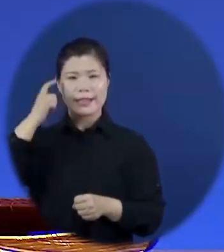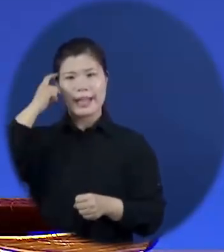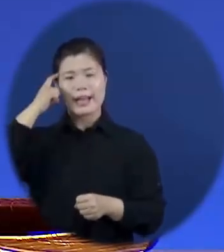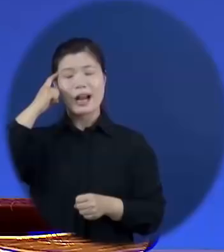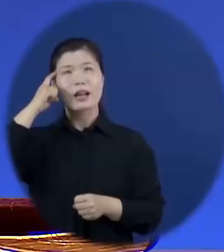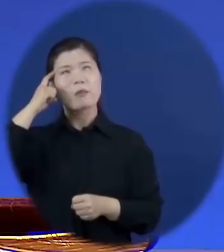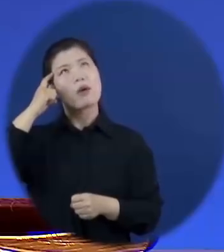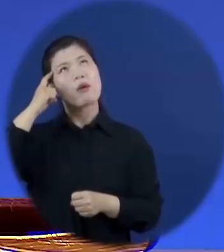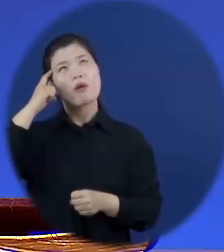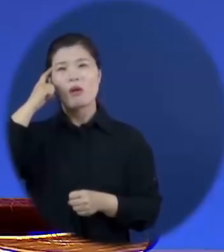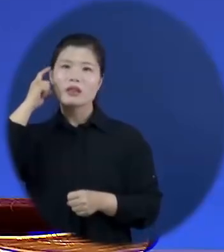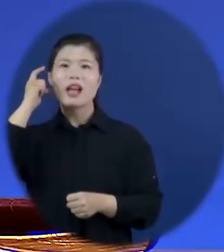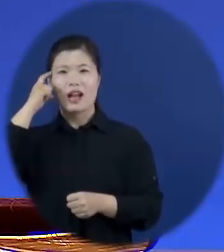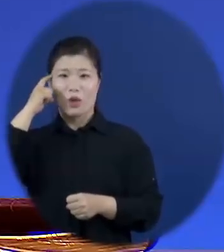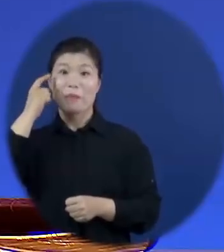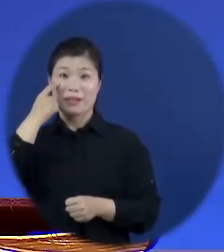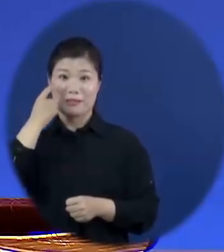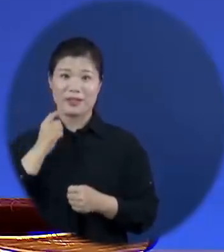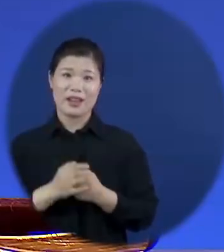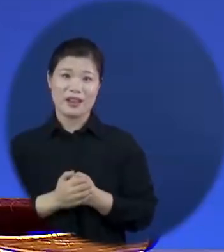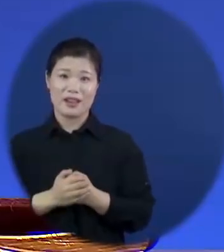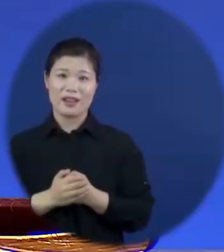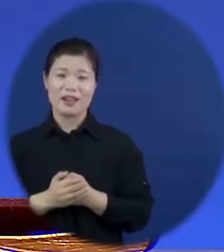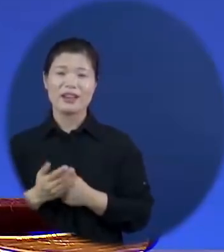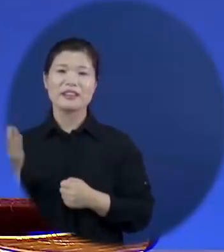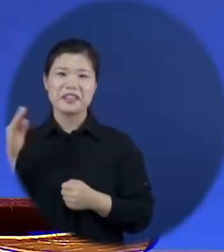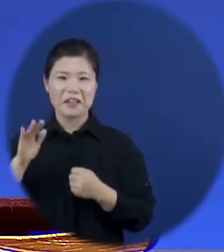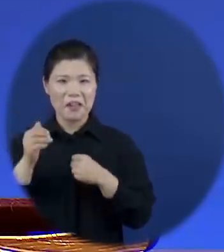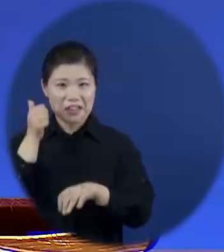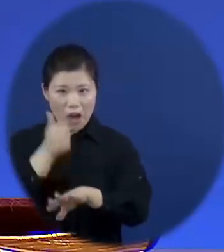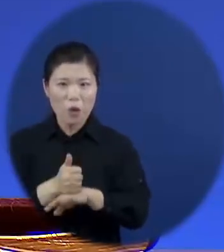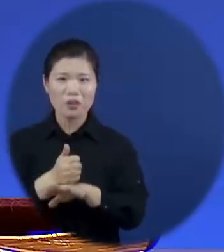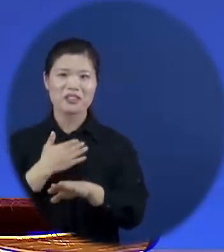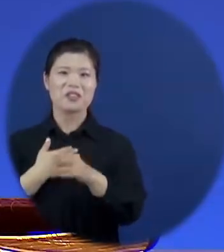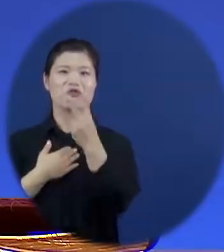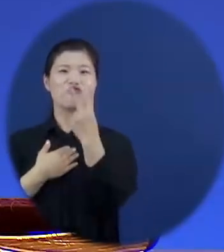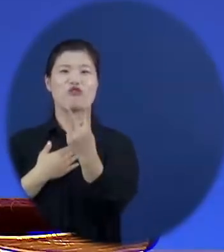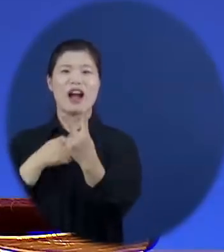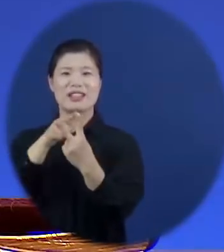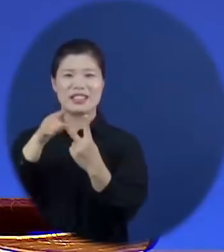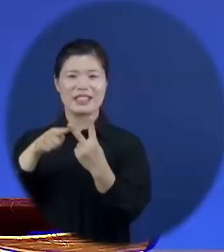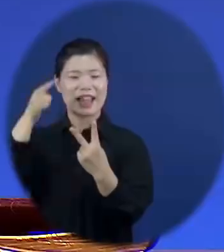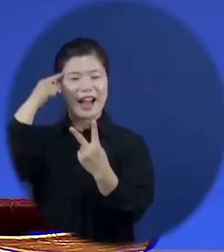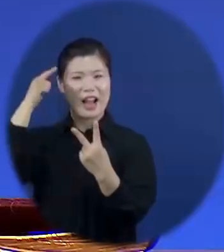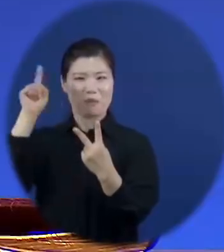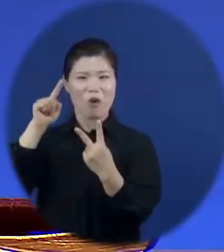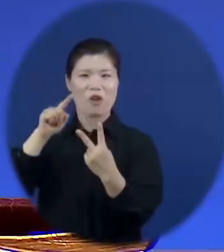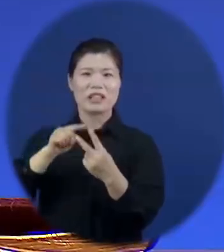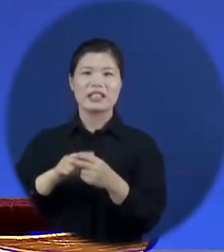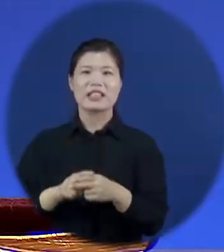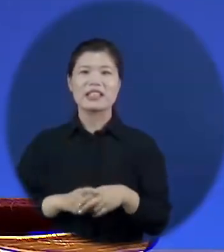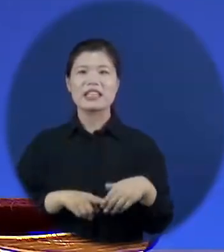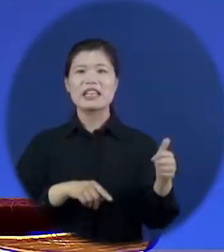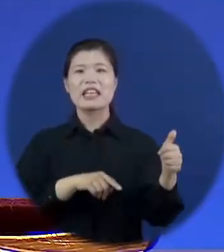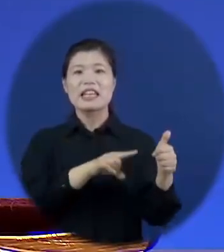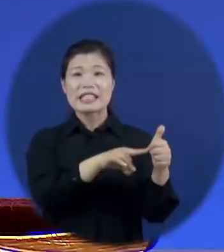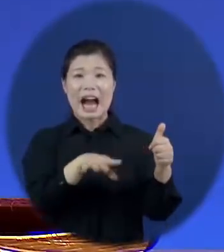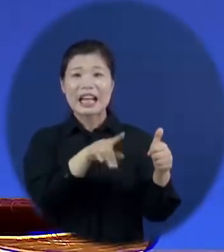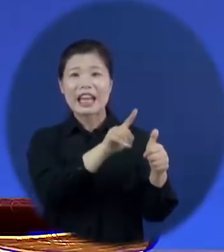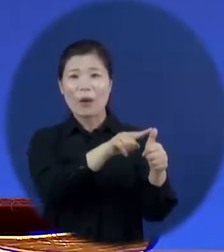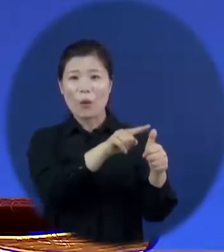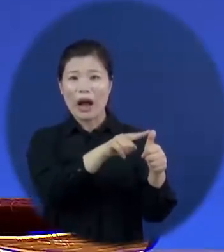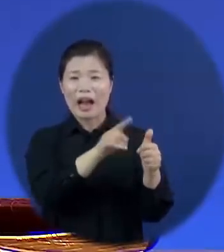합리적 상상력을 동원했습니다. 저는 두 가지로 생각했습니다. 삭개오가 예수님을 보고